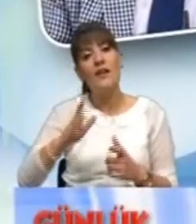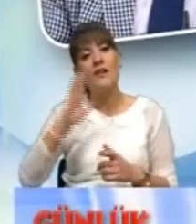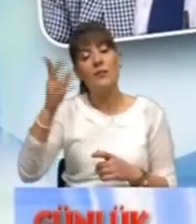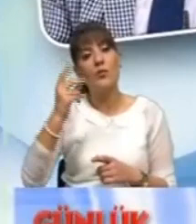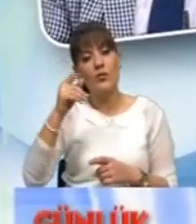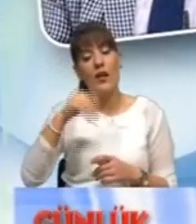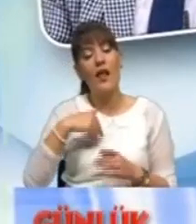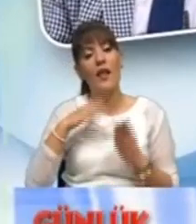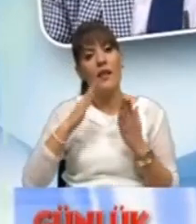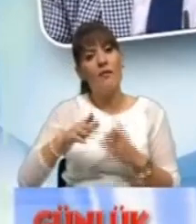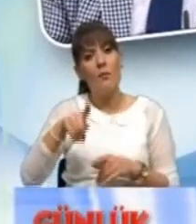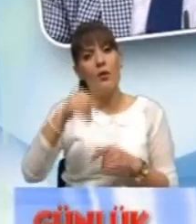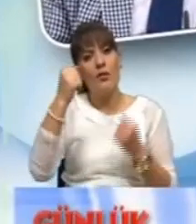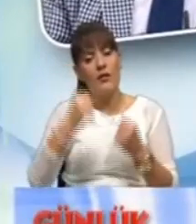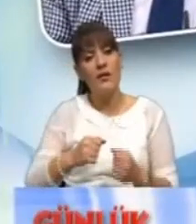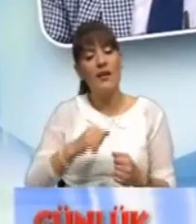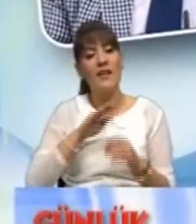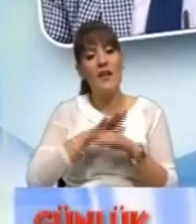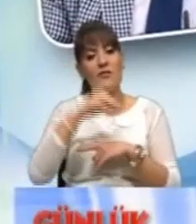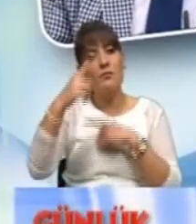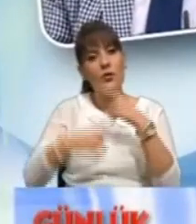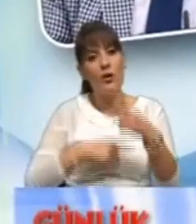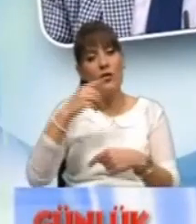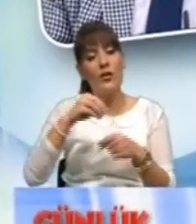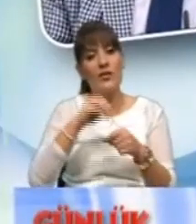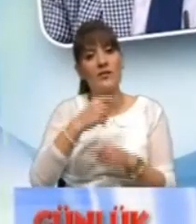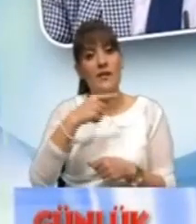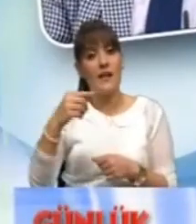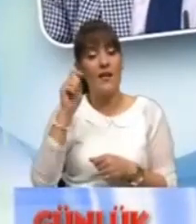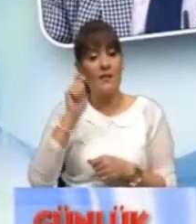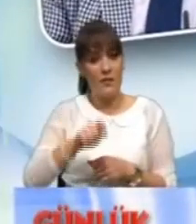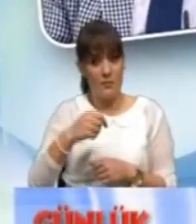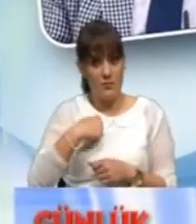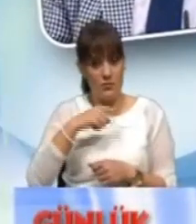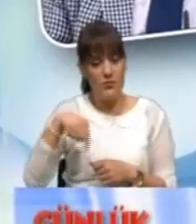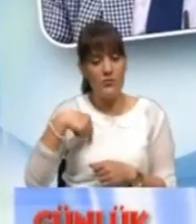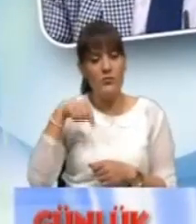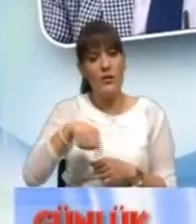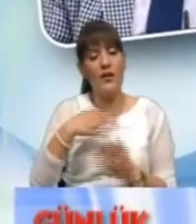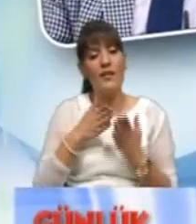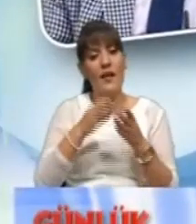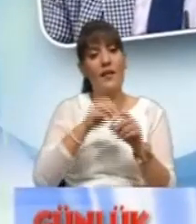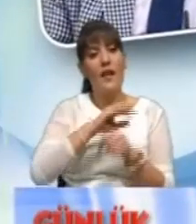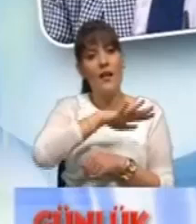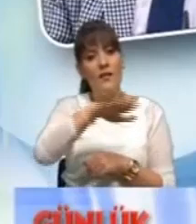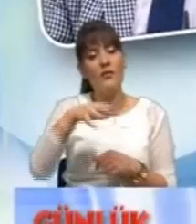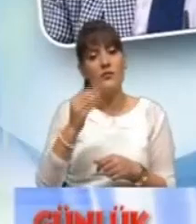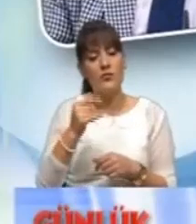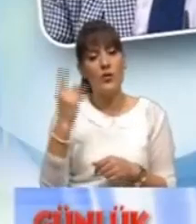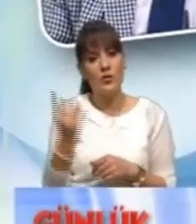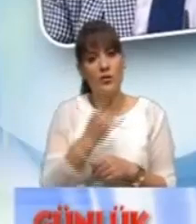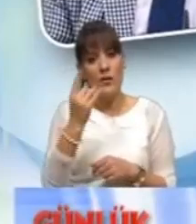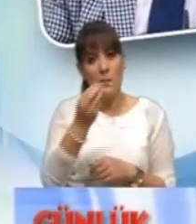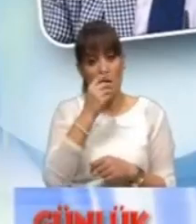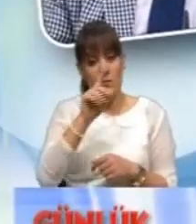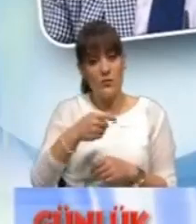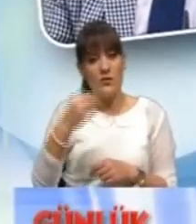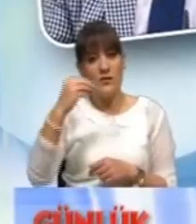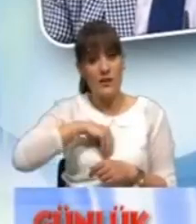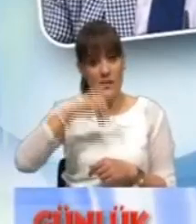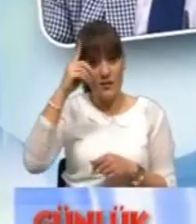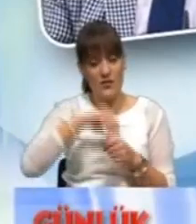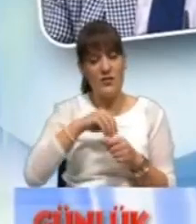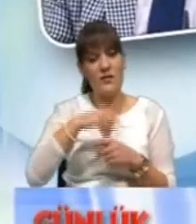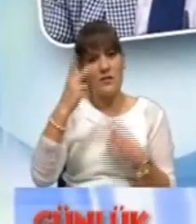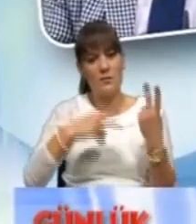Devamlı orada kalabiliyorlar. Yaşam döngüleri bozuluyor. Yaşam döngülerini etkiliyoruz. Ve bunlar böyle teknelerin etrafında çok dolaşarak besin bulduklarını zannettiği